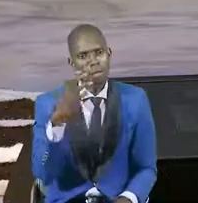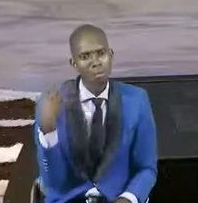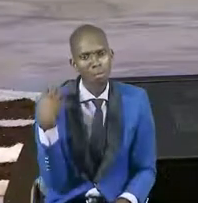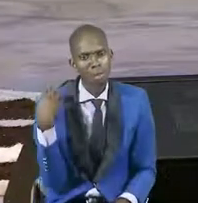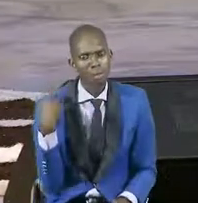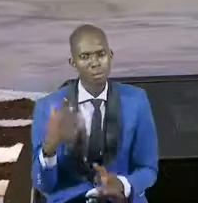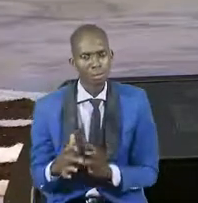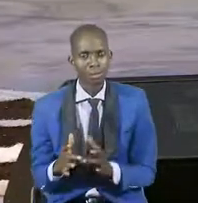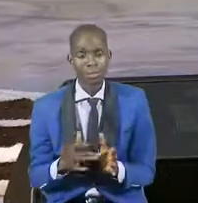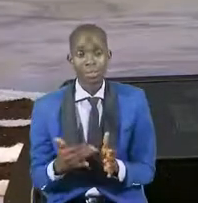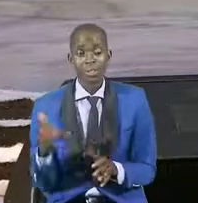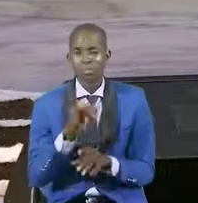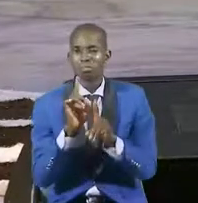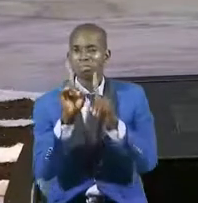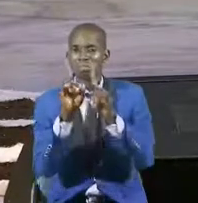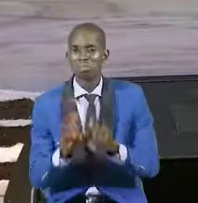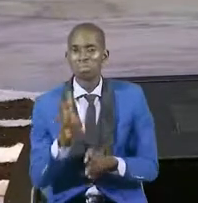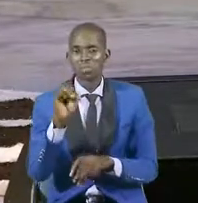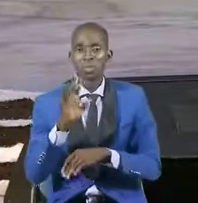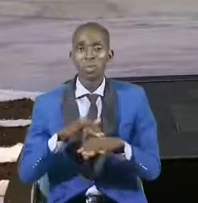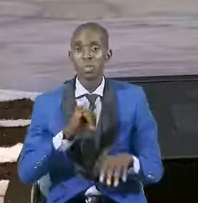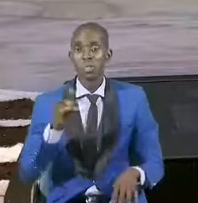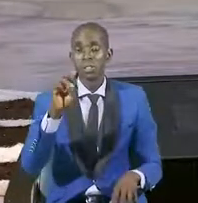Maître ». Ils l'ont appelé maître.